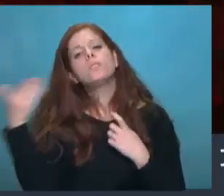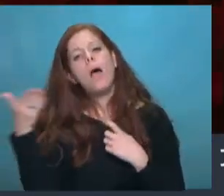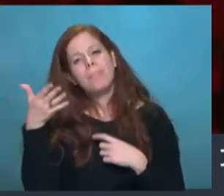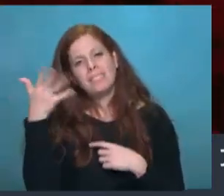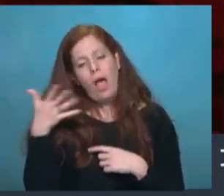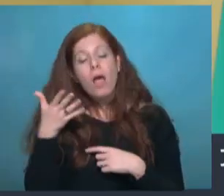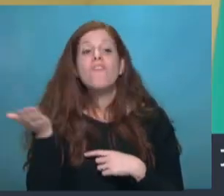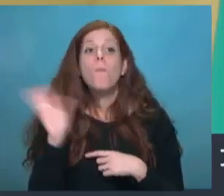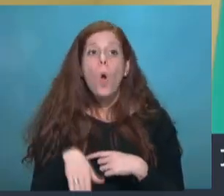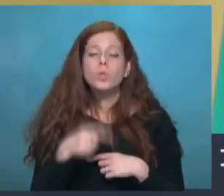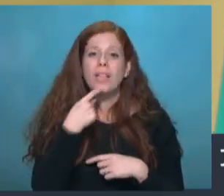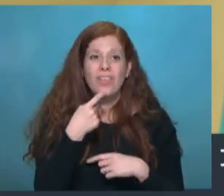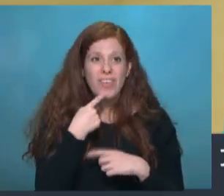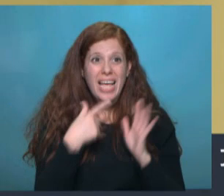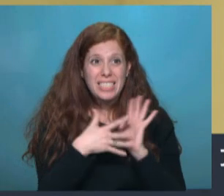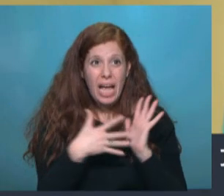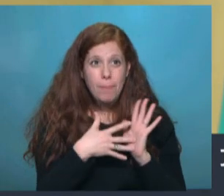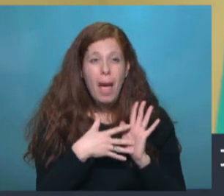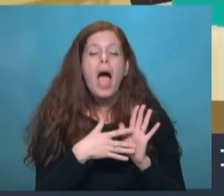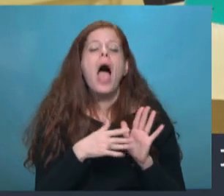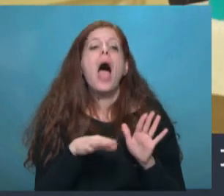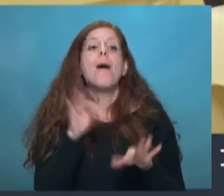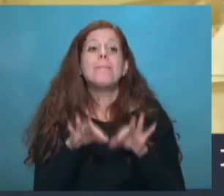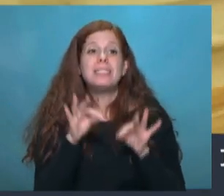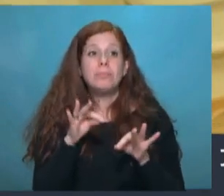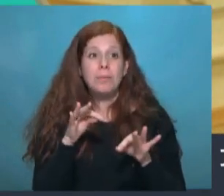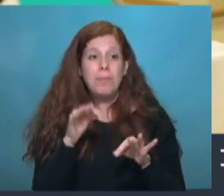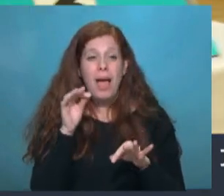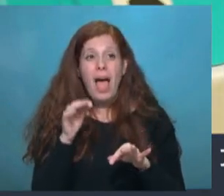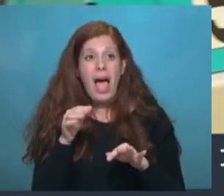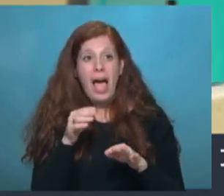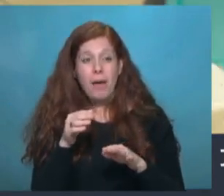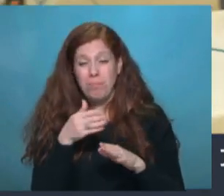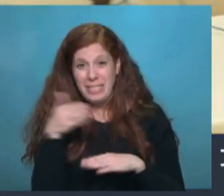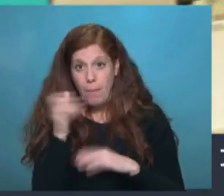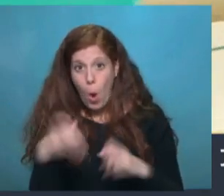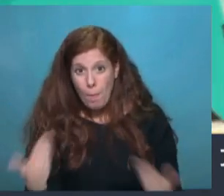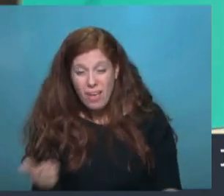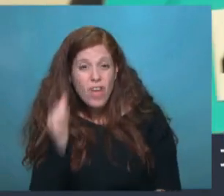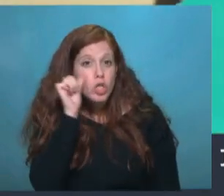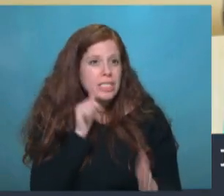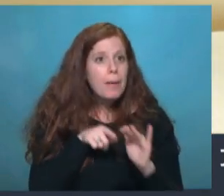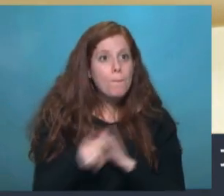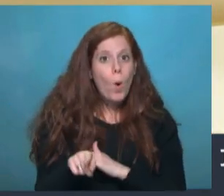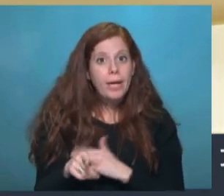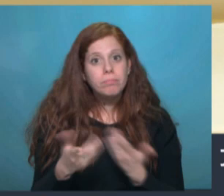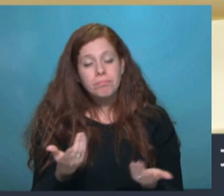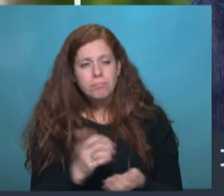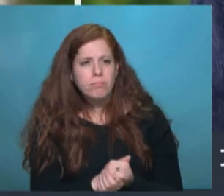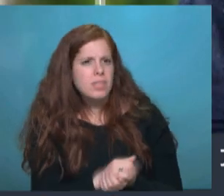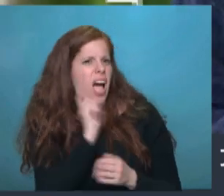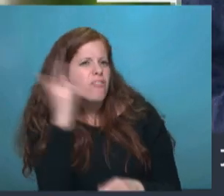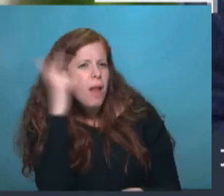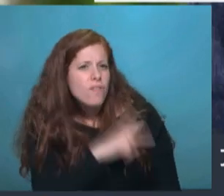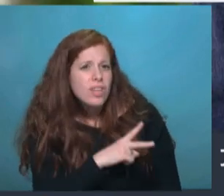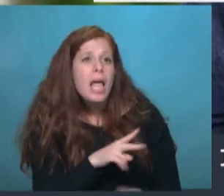על פי כל הסקרים, המצביעים המזרחיים לא באים, והמצביעים האשכנזים בורחים. הם חייבים להבין, המצביע המזרחי